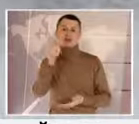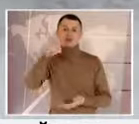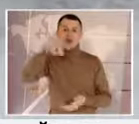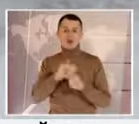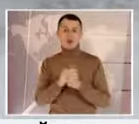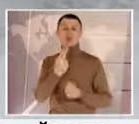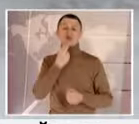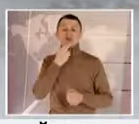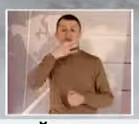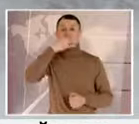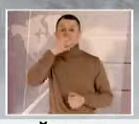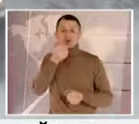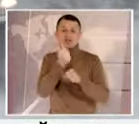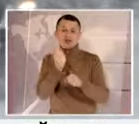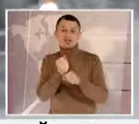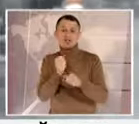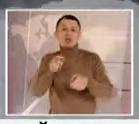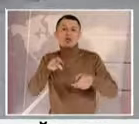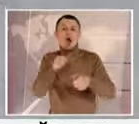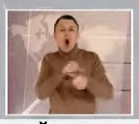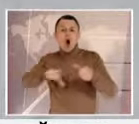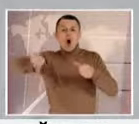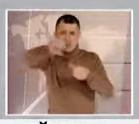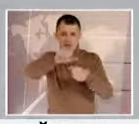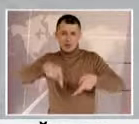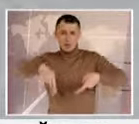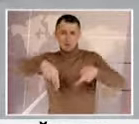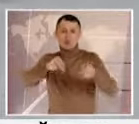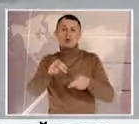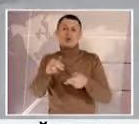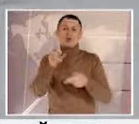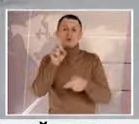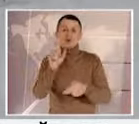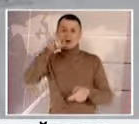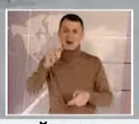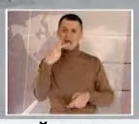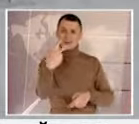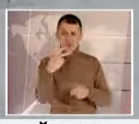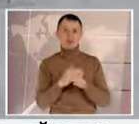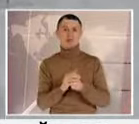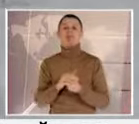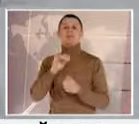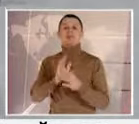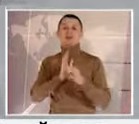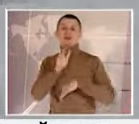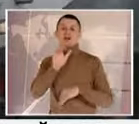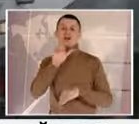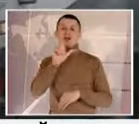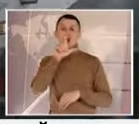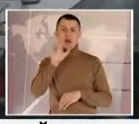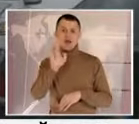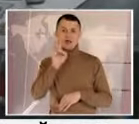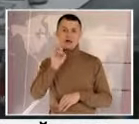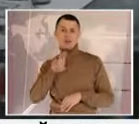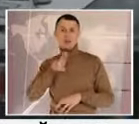Polițiștii vă recomandă rutele ocolitoare DN3 București Lehliu Gară și DN3A Lehliu Gară